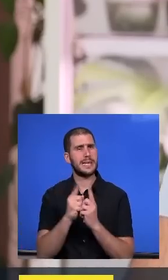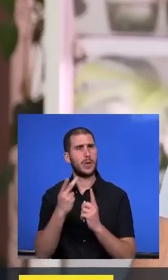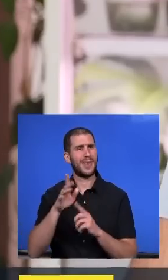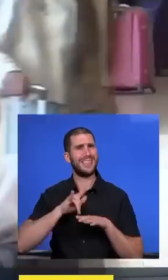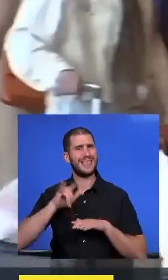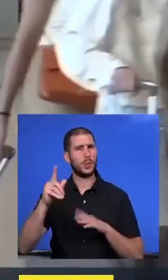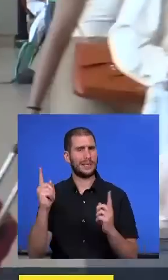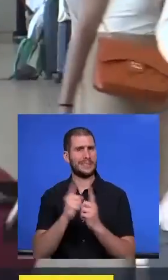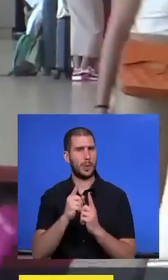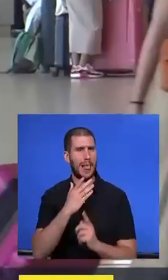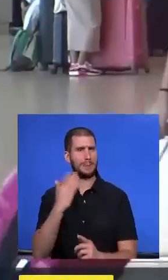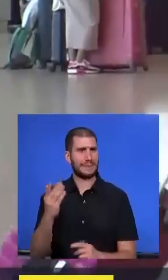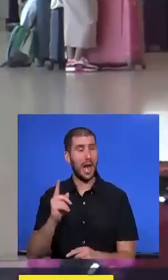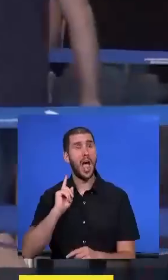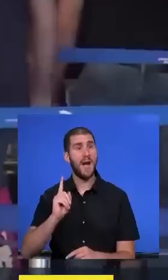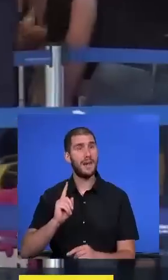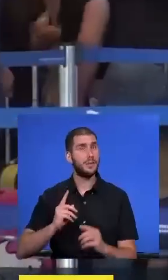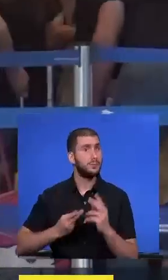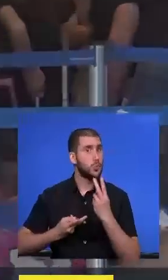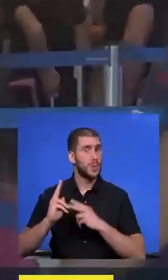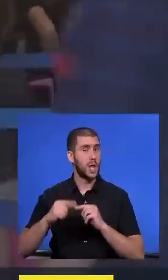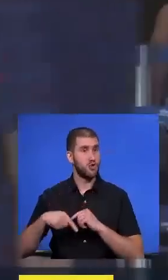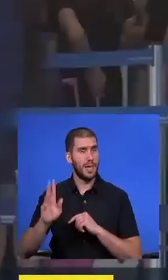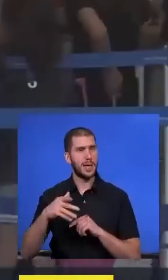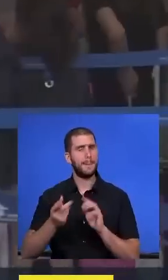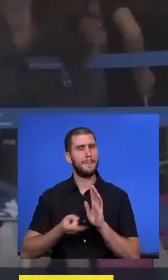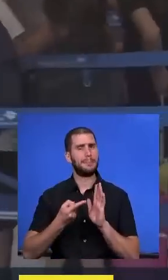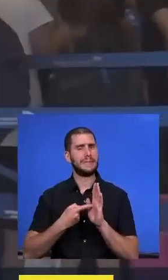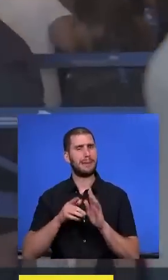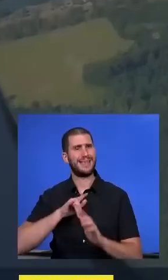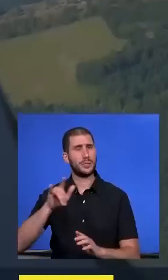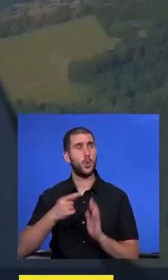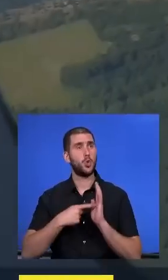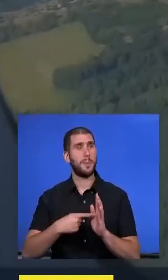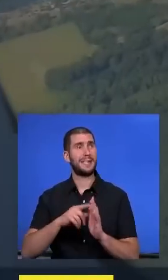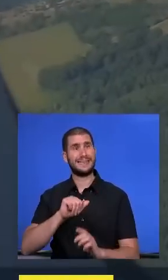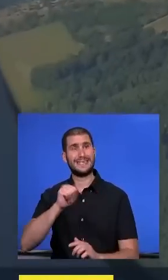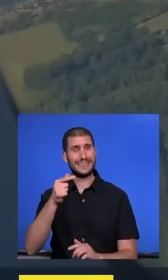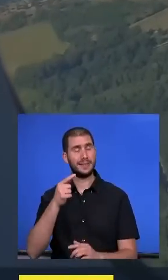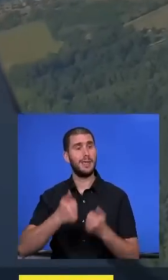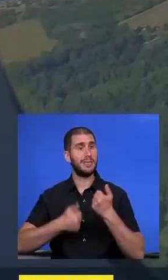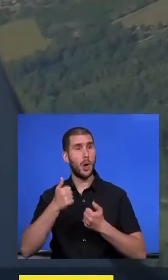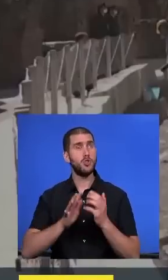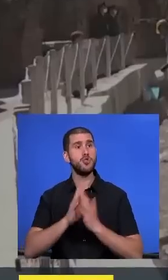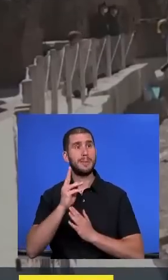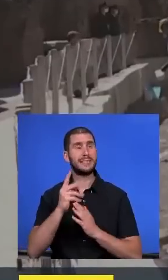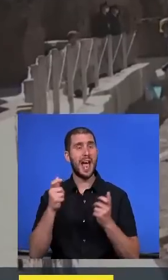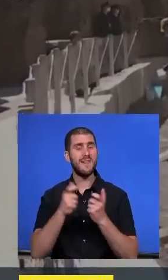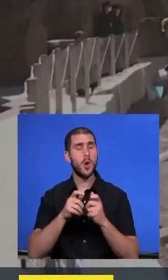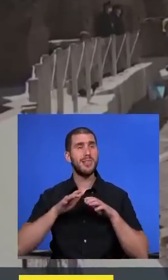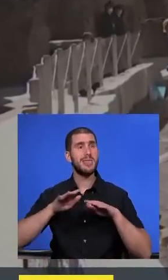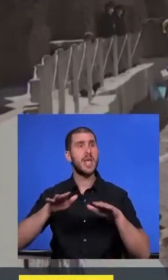יותר למזרח. אבל הקפיצה השנה תהיה גם בתדירויות. למשל, על יעדי הסי התחרו לא פחות מ-12 חברות